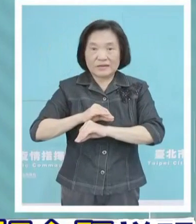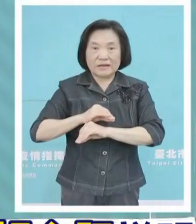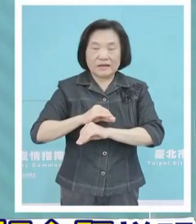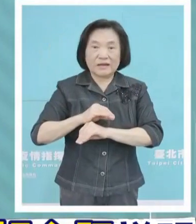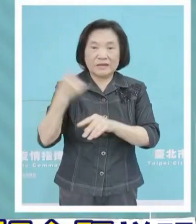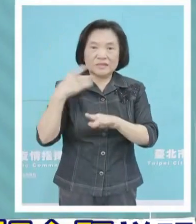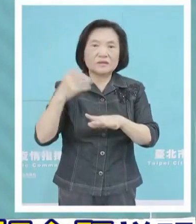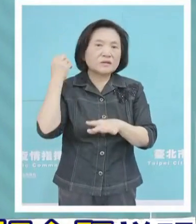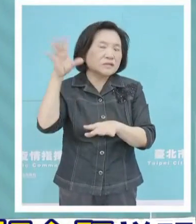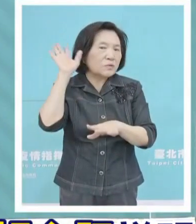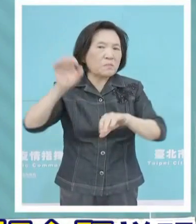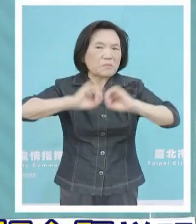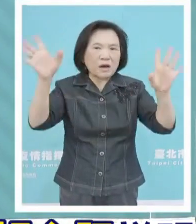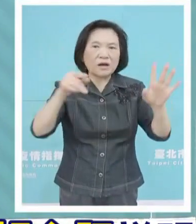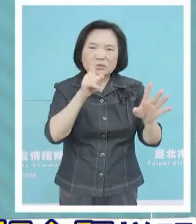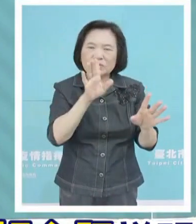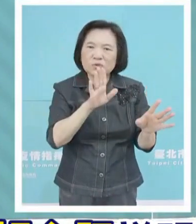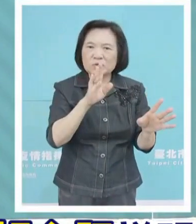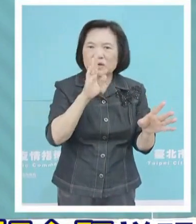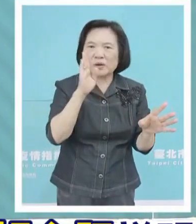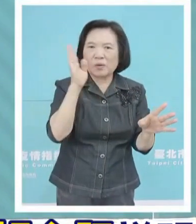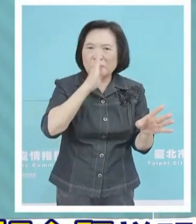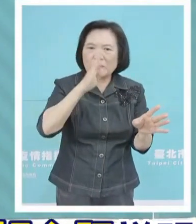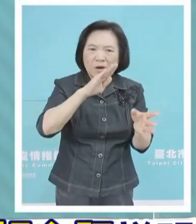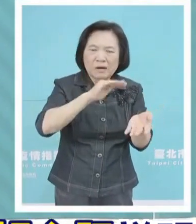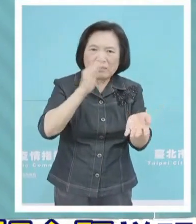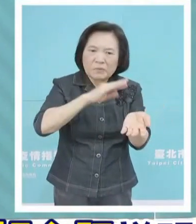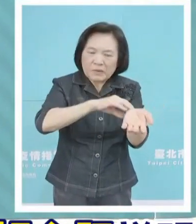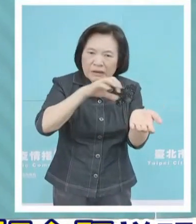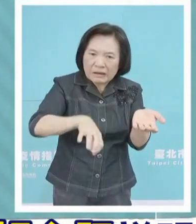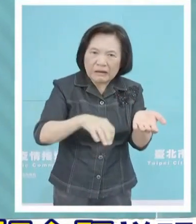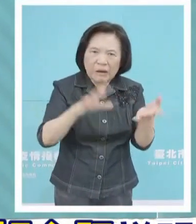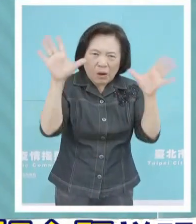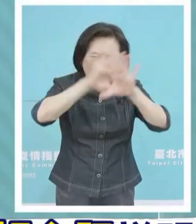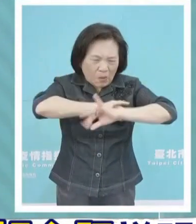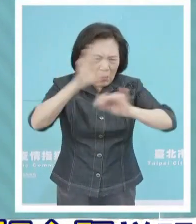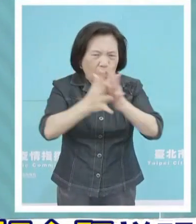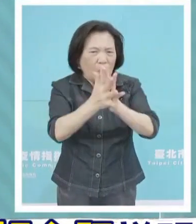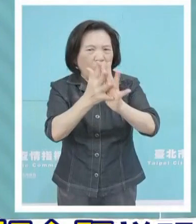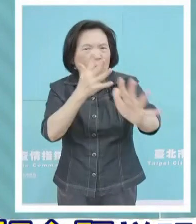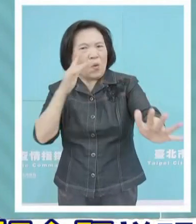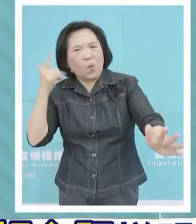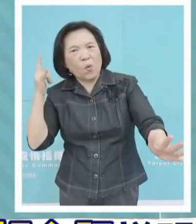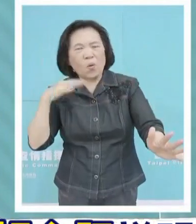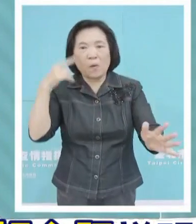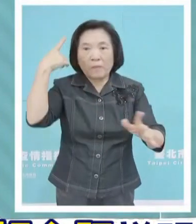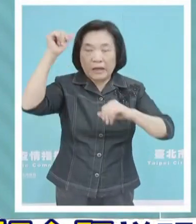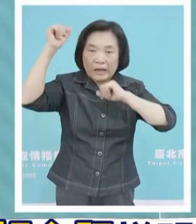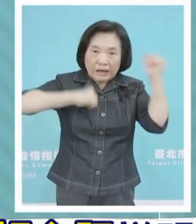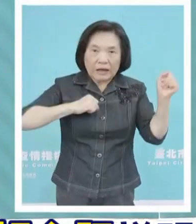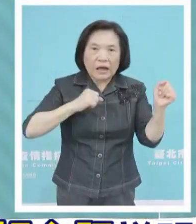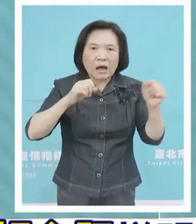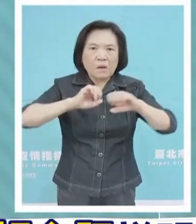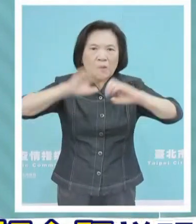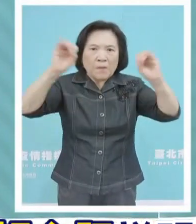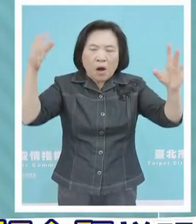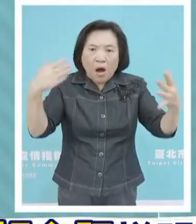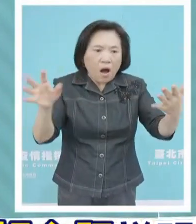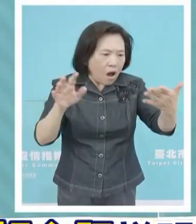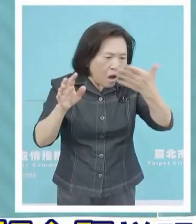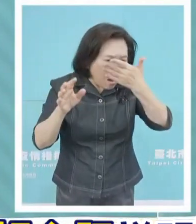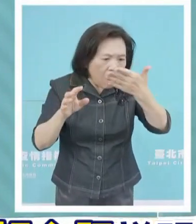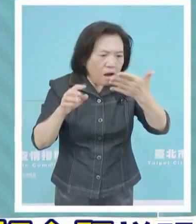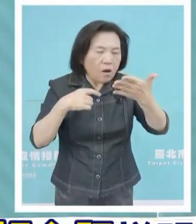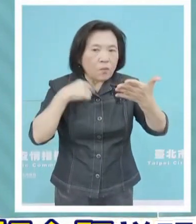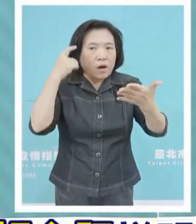夜在打疫苗，而且在排队。第二天早上的新闻非常的大，我当时就把这个新闻，我早